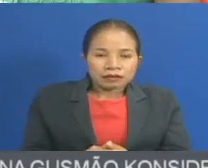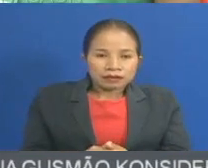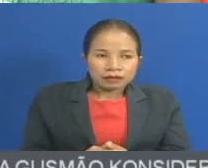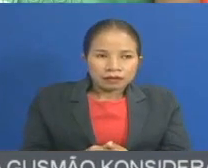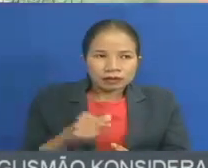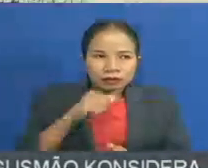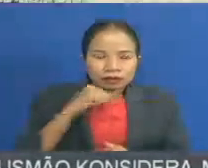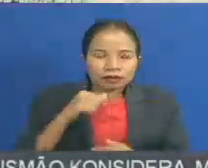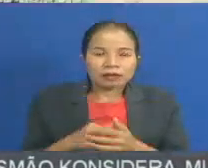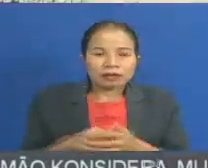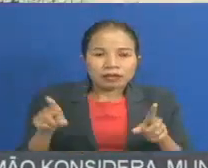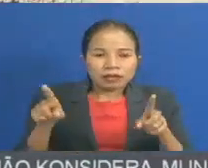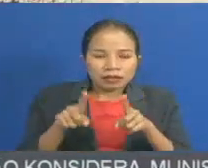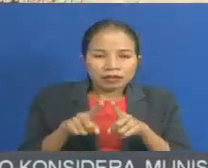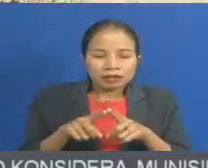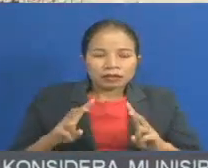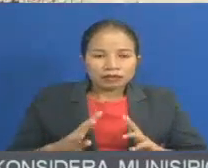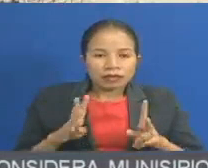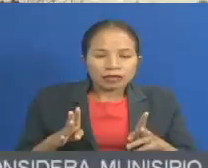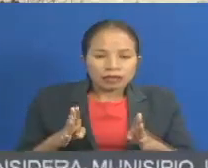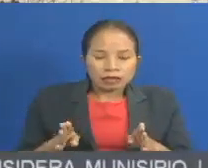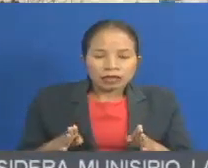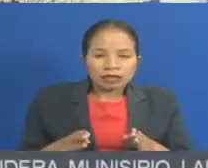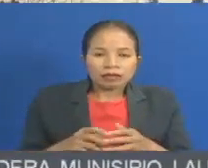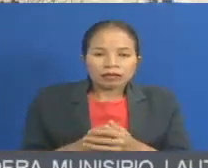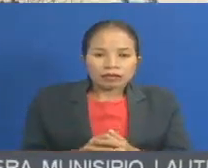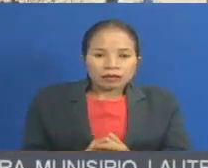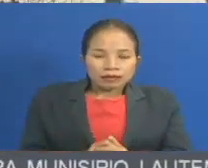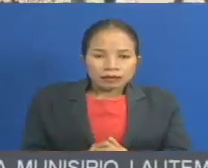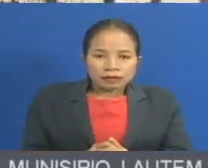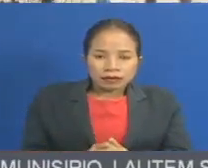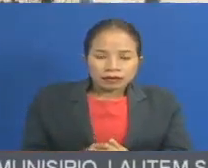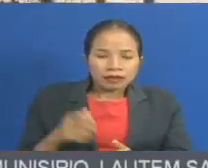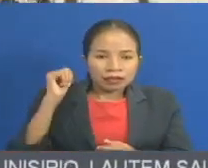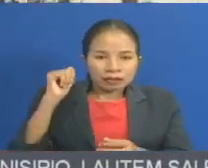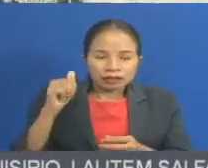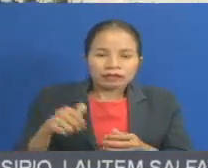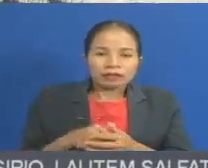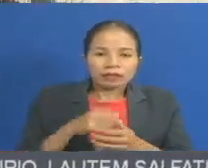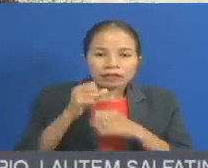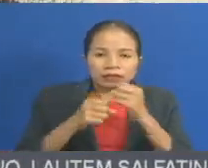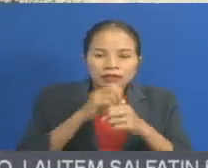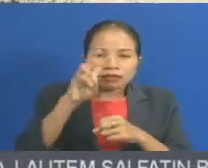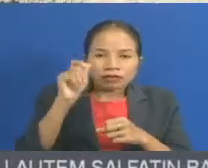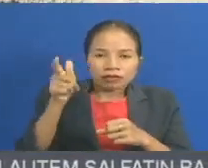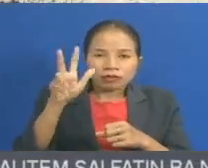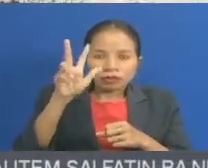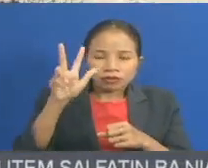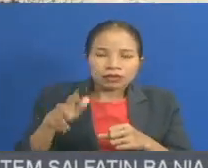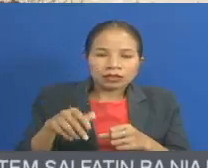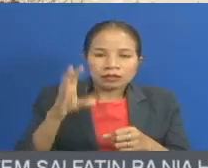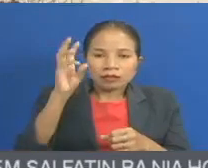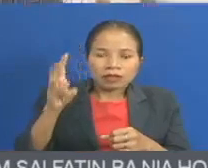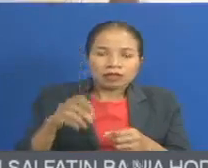Partido Unidade Nacional Democrática Resistência Timorense Undertim, terça-feira, né, e atividades de campanha eleitoral Rihun Rua Ronuvesintolu, padalanen,